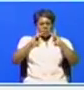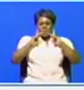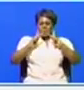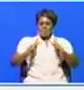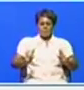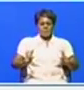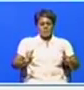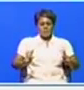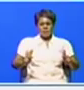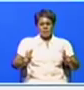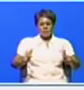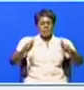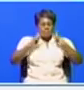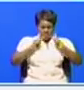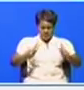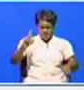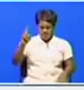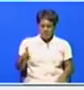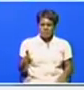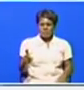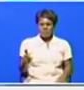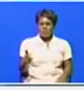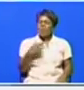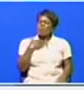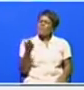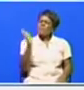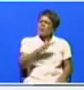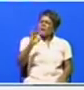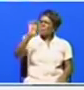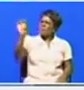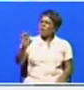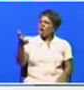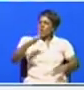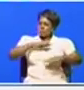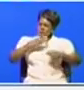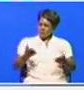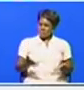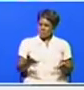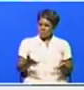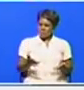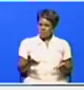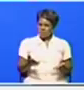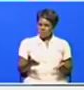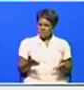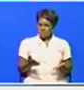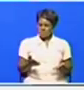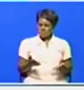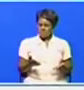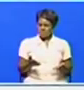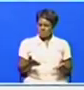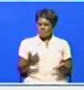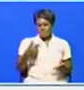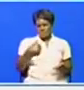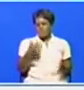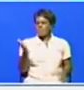kwenye taifa lazima tukue na amani. Naam. Na unatamani kurudi Uingereza au umetosheka kuwa nchini Kenya? Ah.